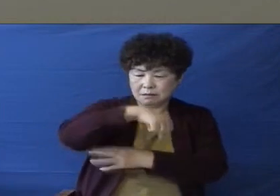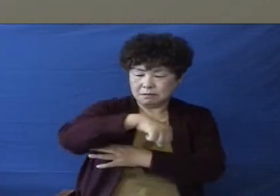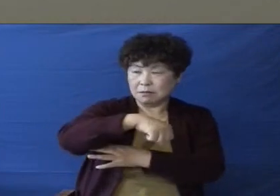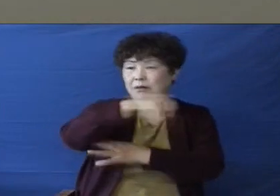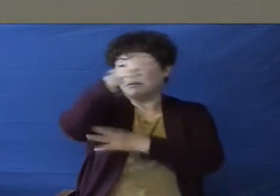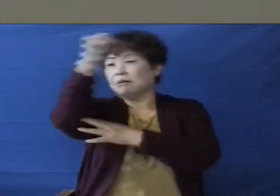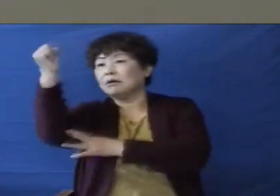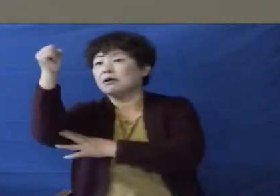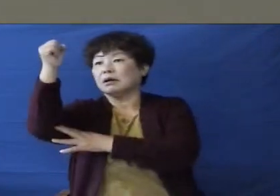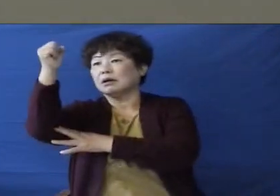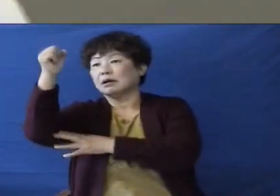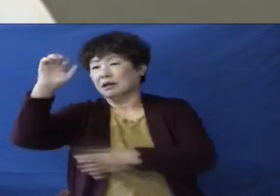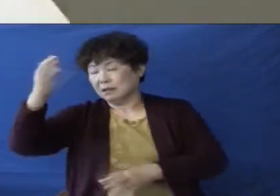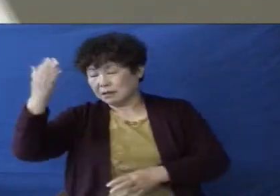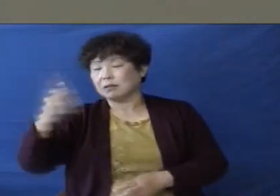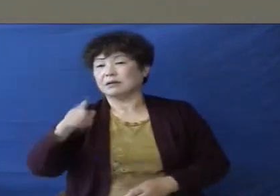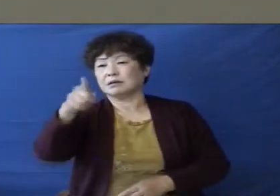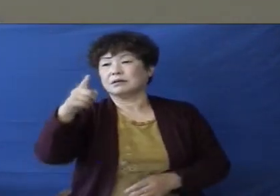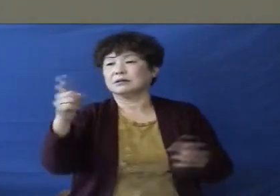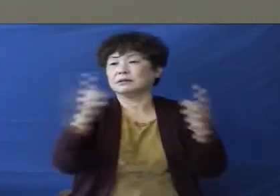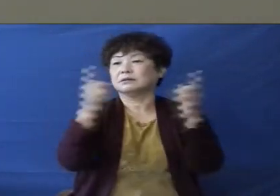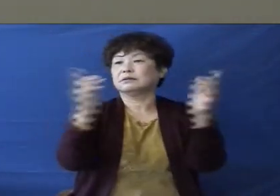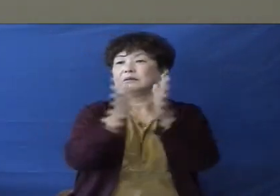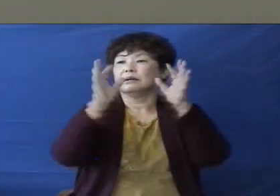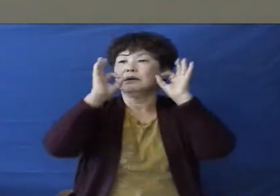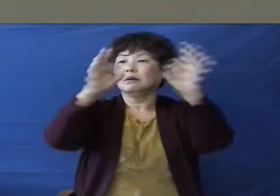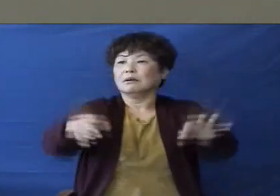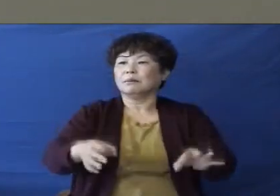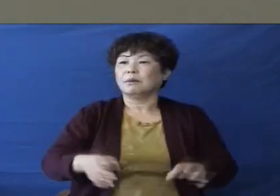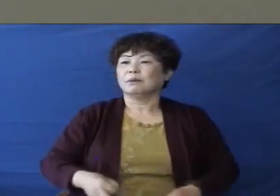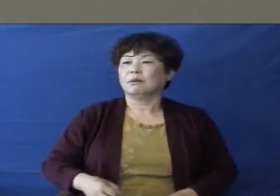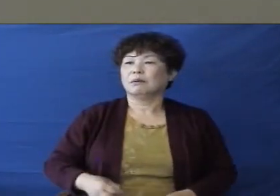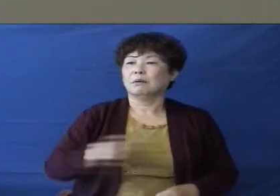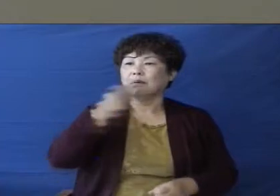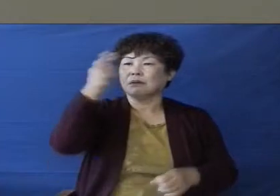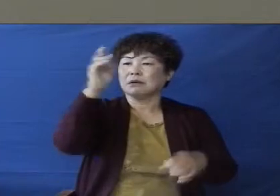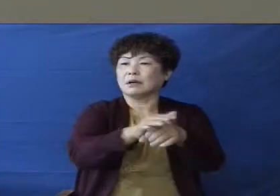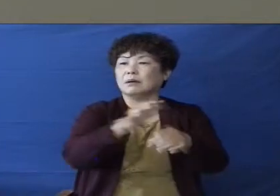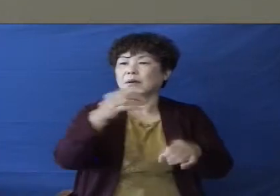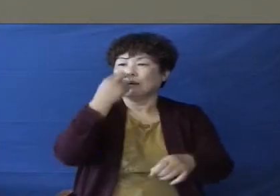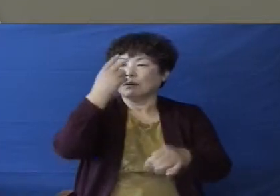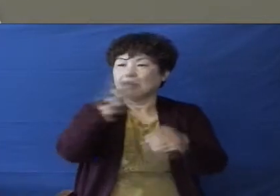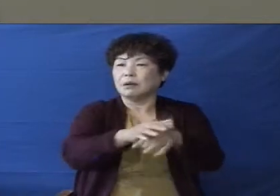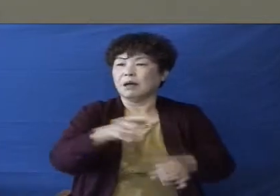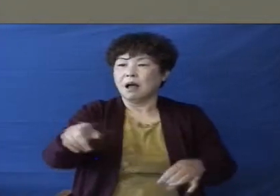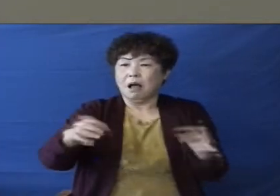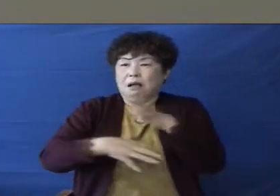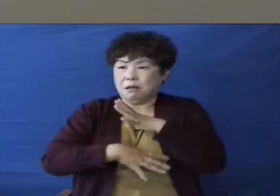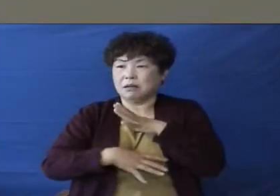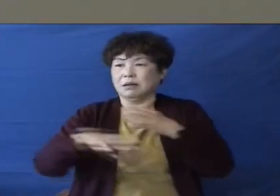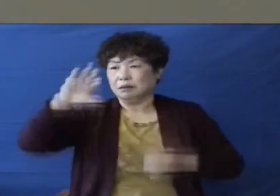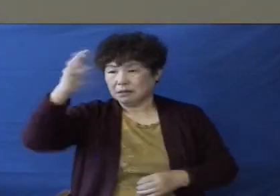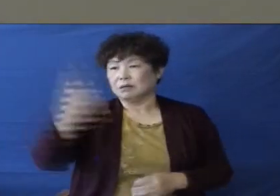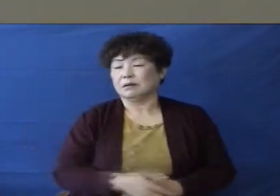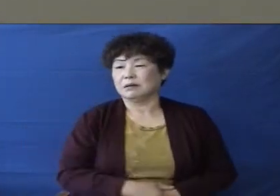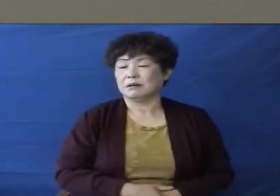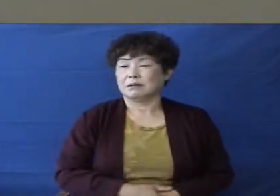할렐루야 제가 그 광경을 보고 얼마나 기가 막혔는지 아 뭐